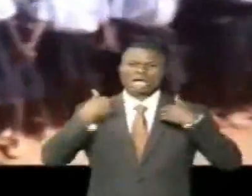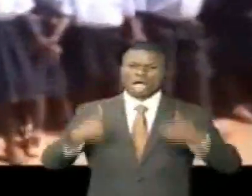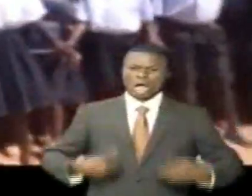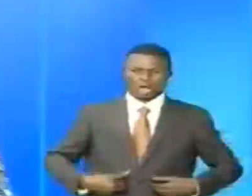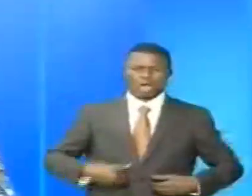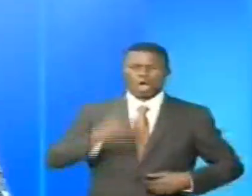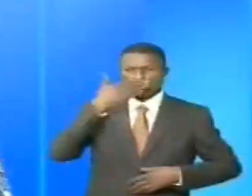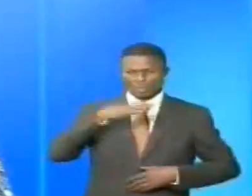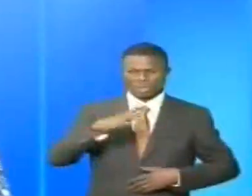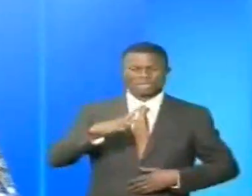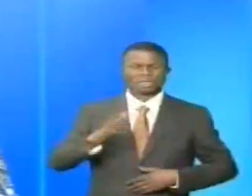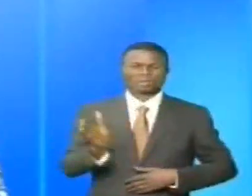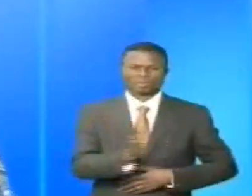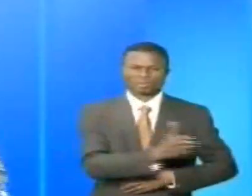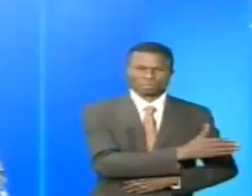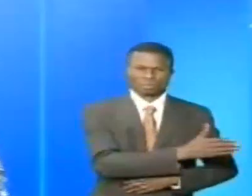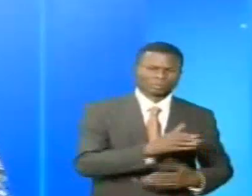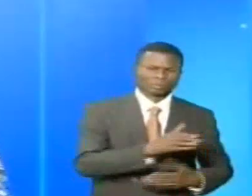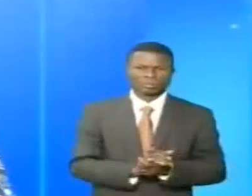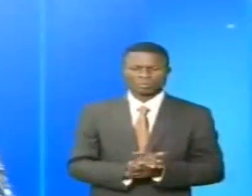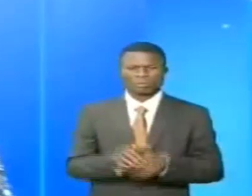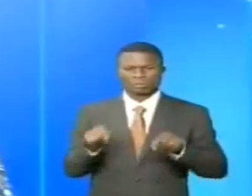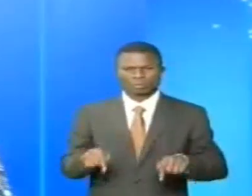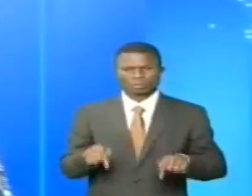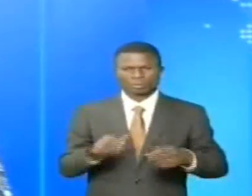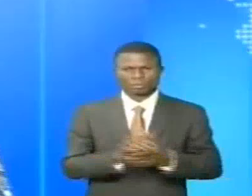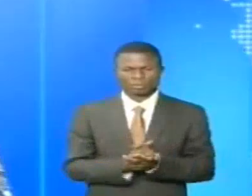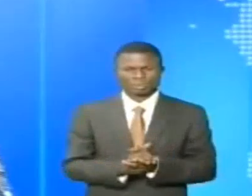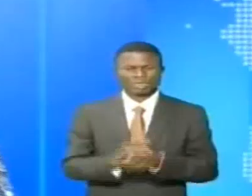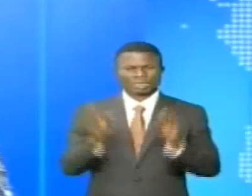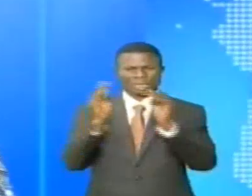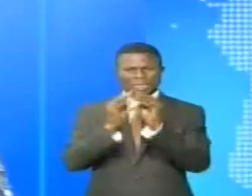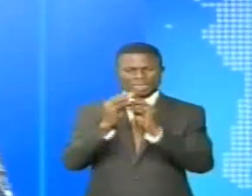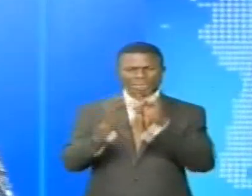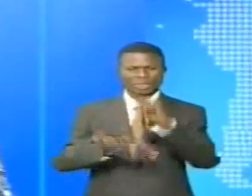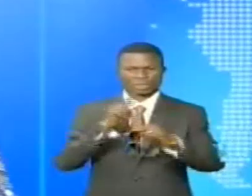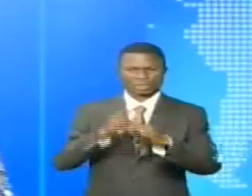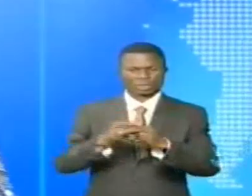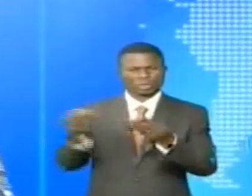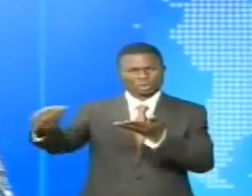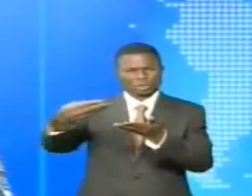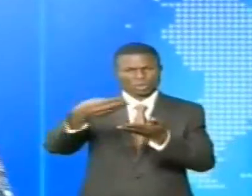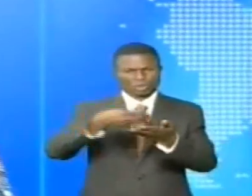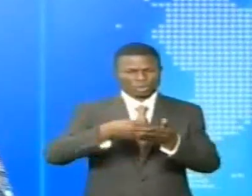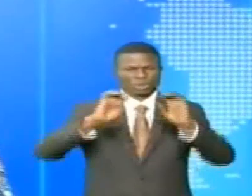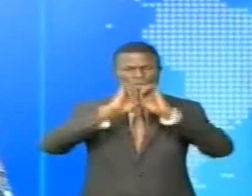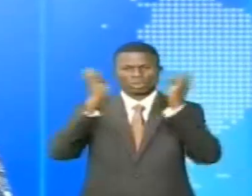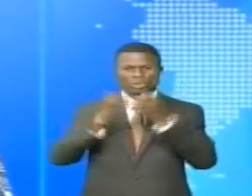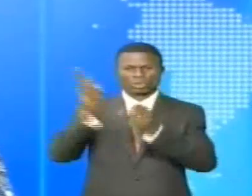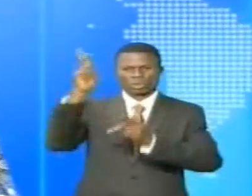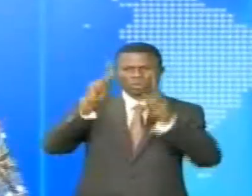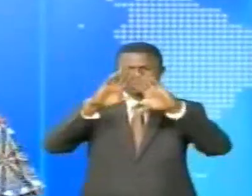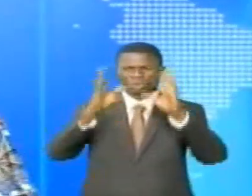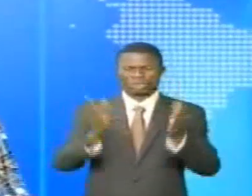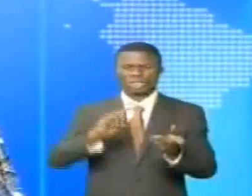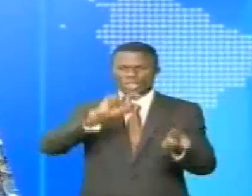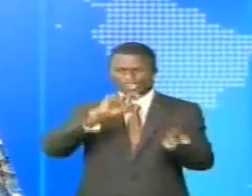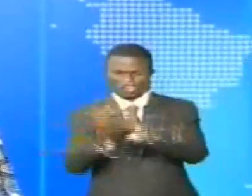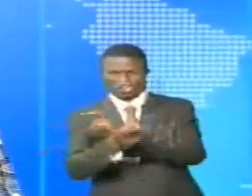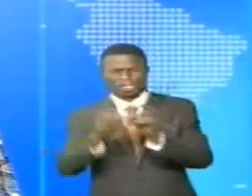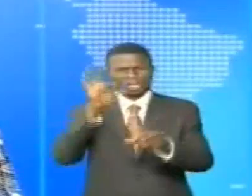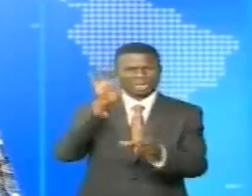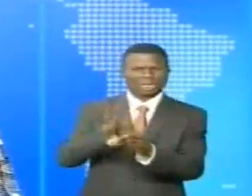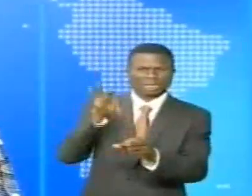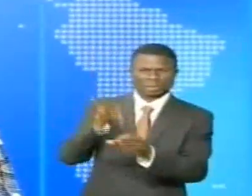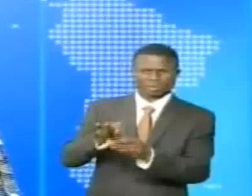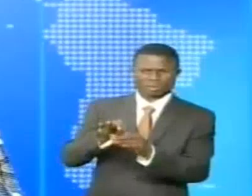cela. Tout autre chose à présent, avec cet atelier national des contributions de la société civile aux réformes électorales et